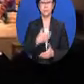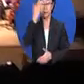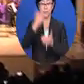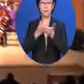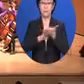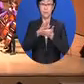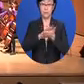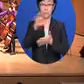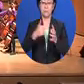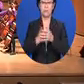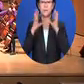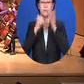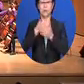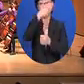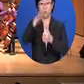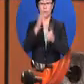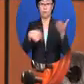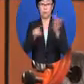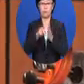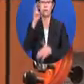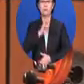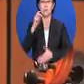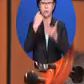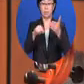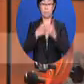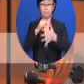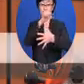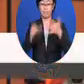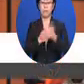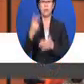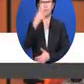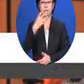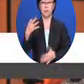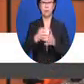꿈꾸는 놀이터는 아동 청소년을 위한 음악 교육 프로그램으로